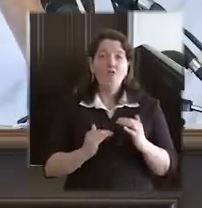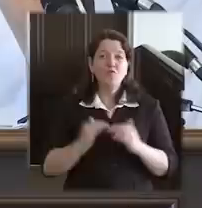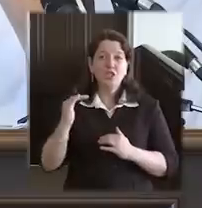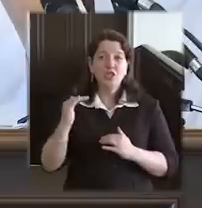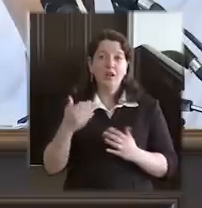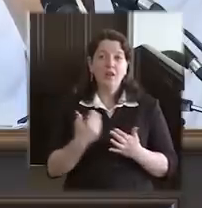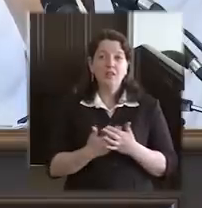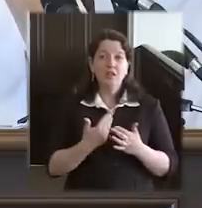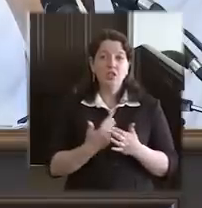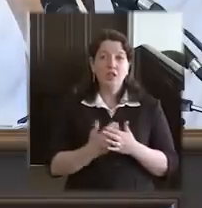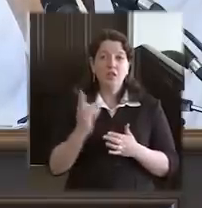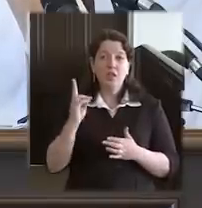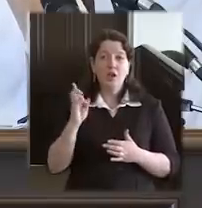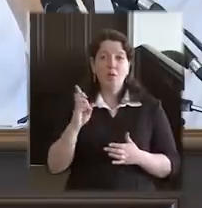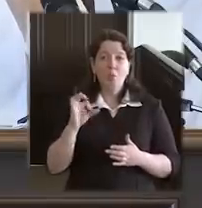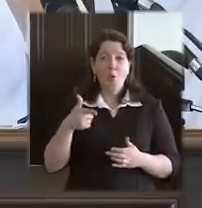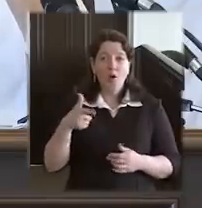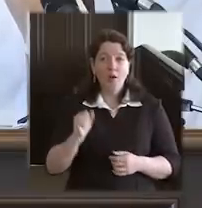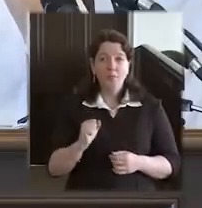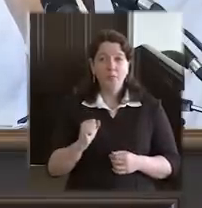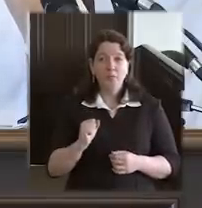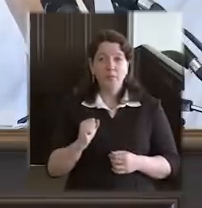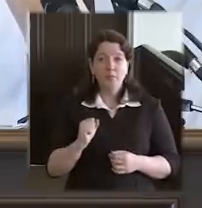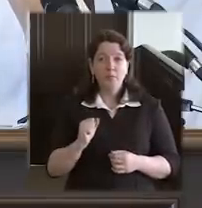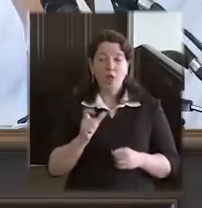высшая категория,